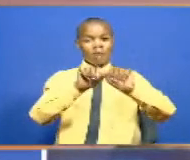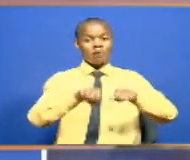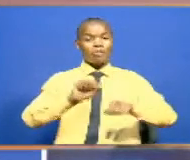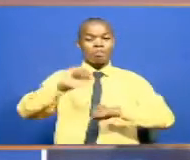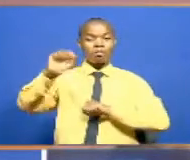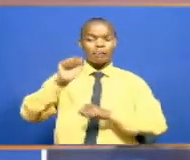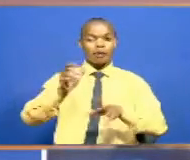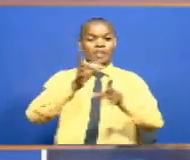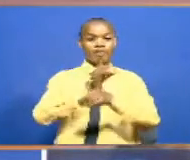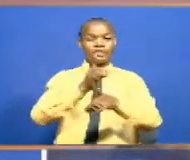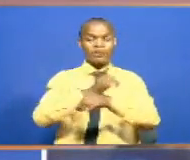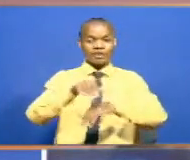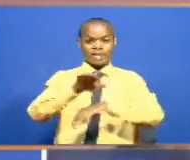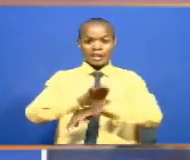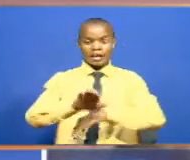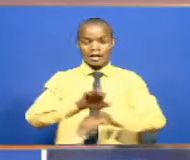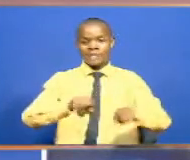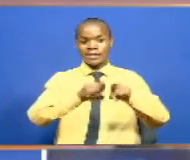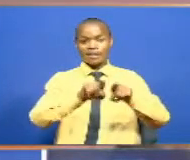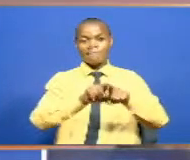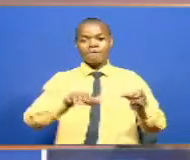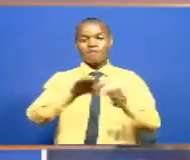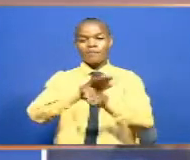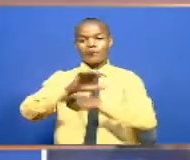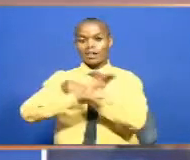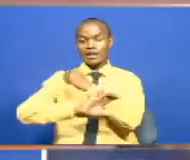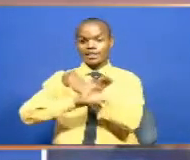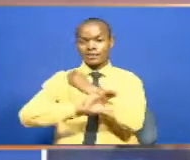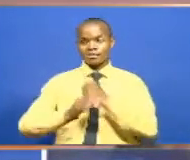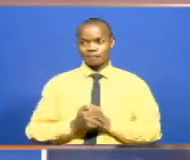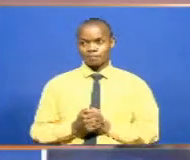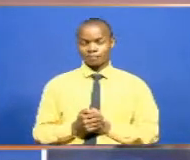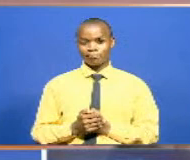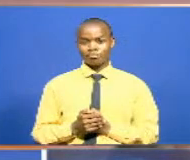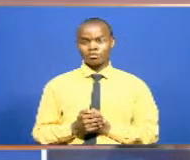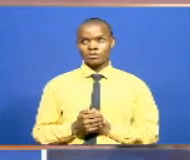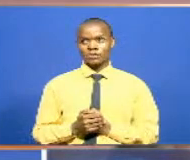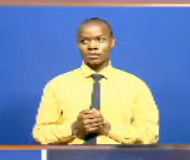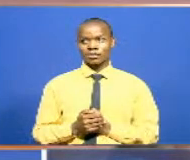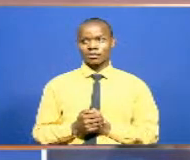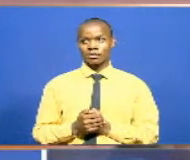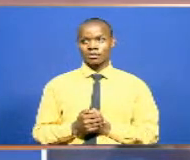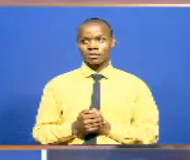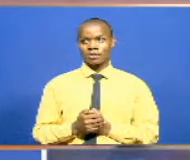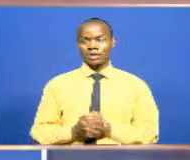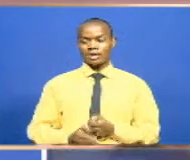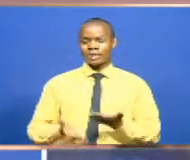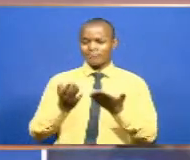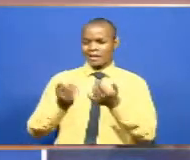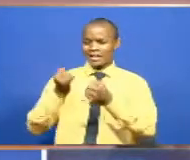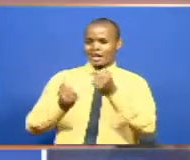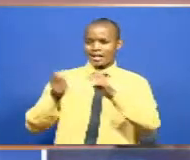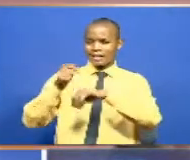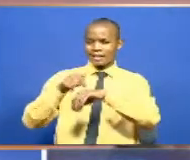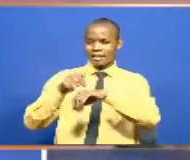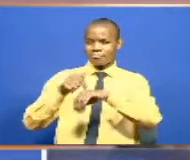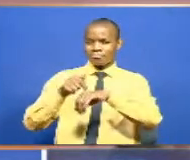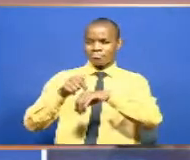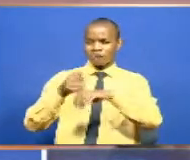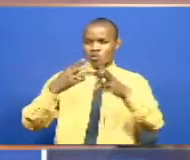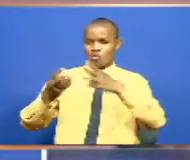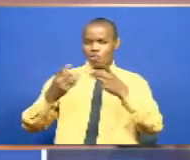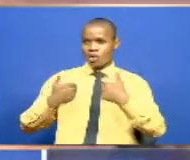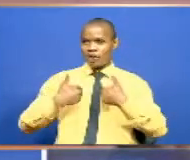kadhaa zilizopita nchi nzima. Aga mwisho tukapigwa marisasi katika maeneo mengine katika Kenya